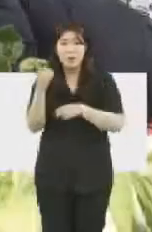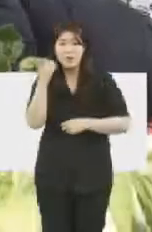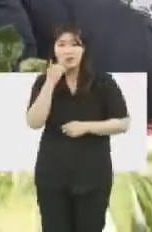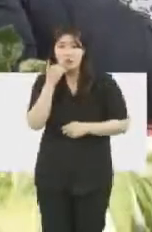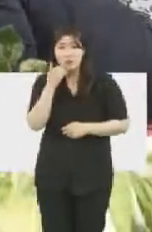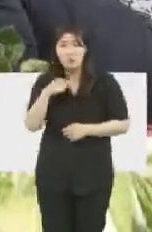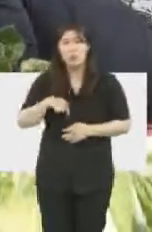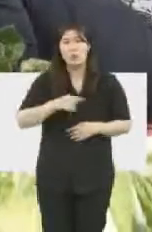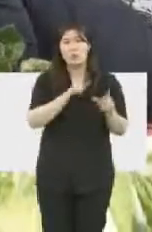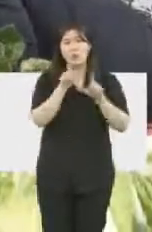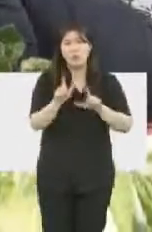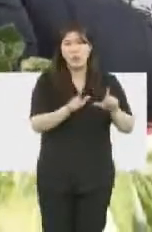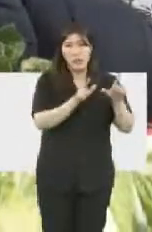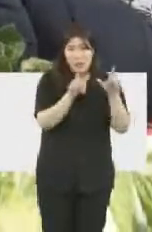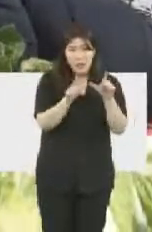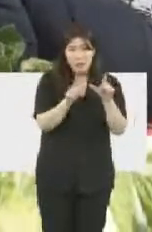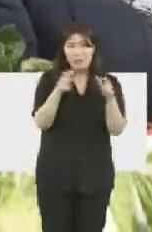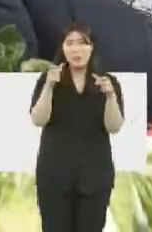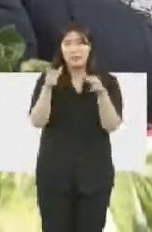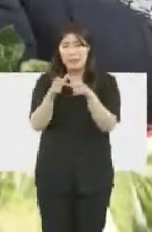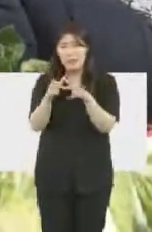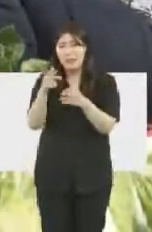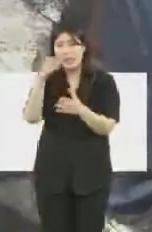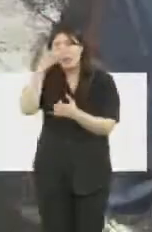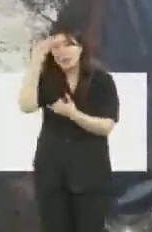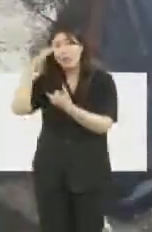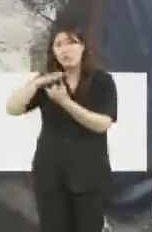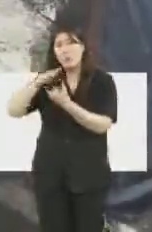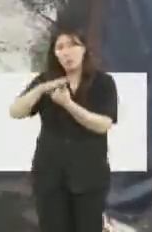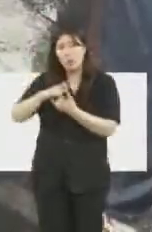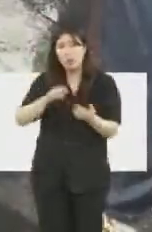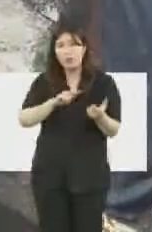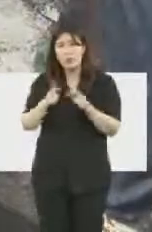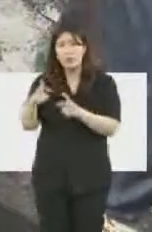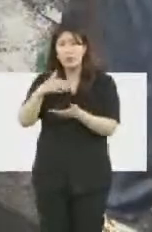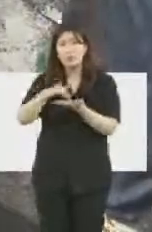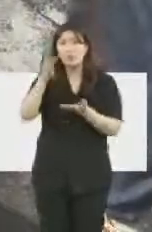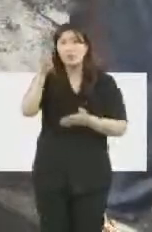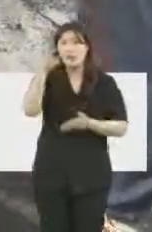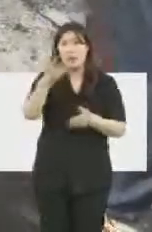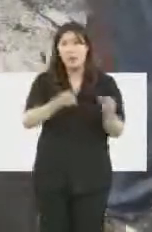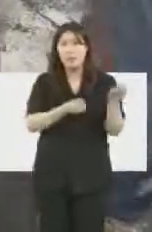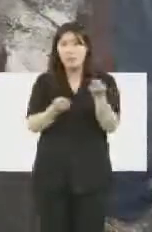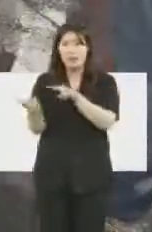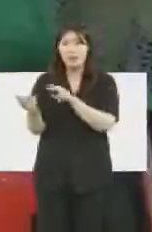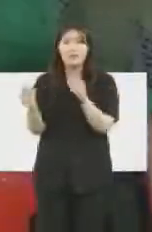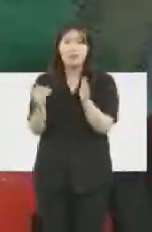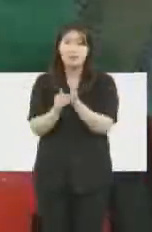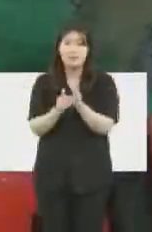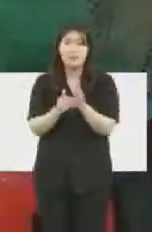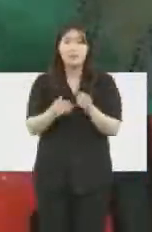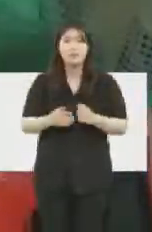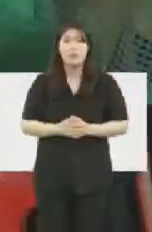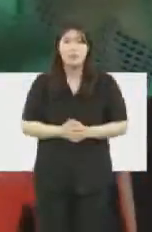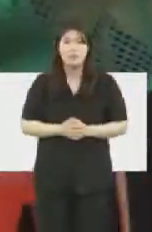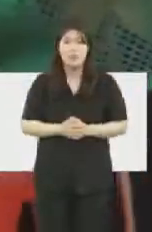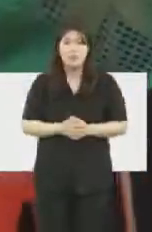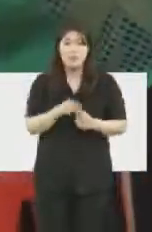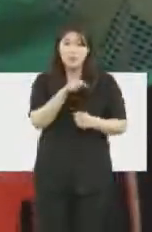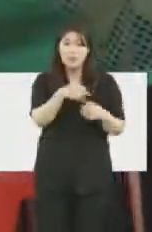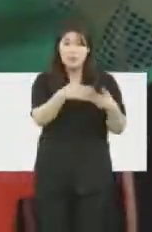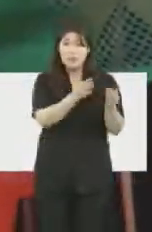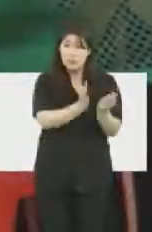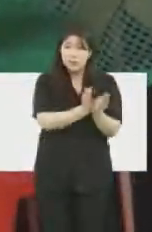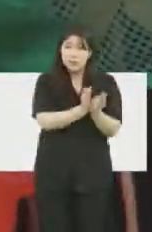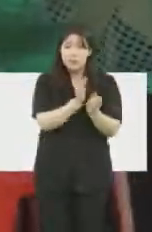관내 홀몸 어르신, 장애인, 소년, 소녀 가장 등 취약계층 300가구에 전달됩니다. 한편 시지회는 매년